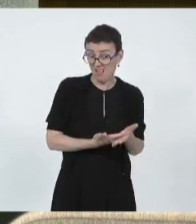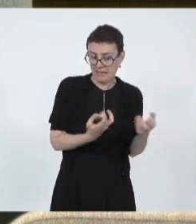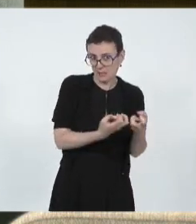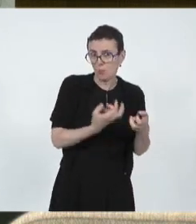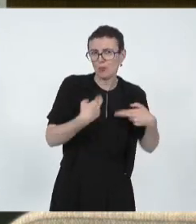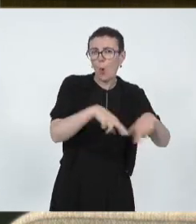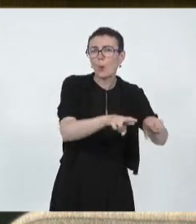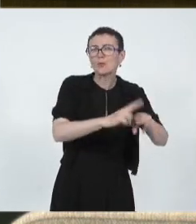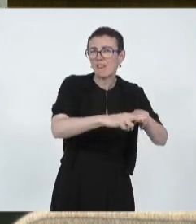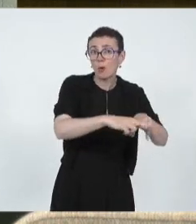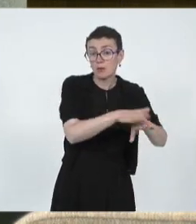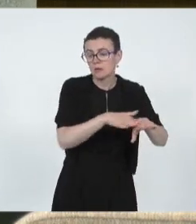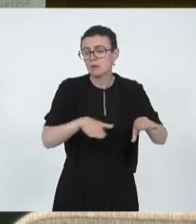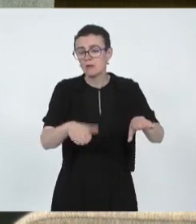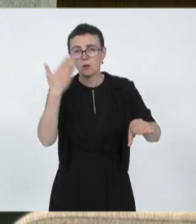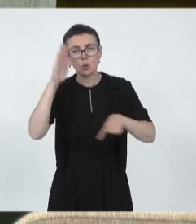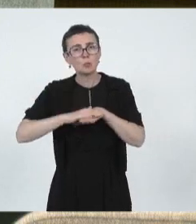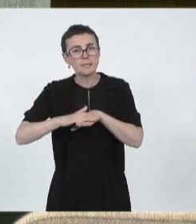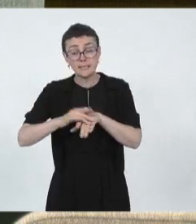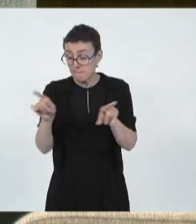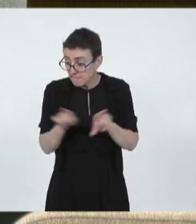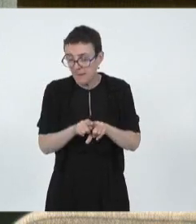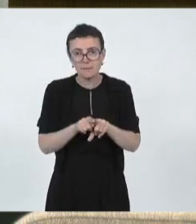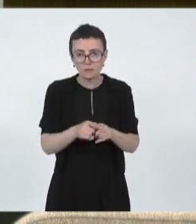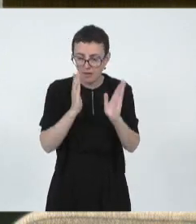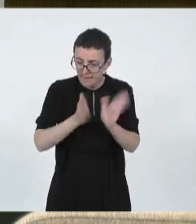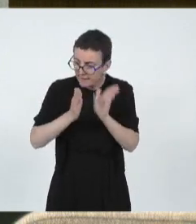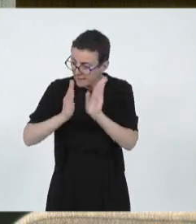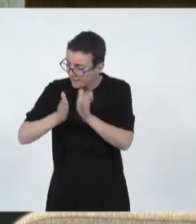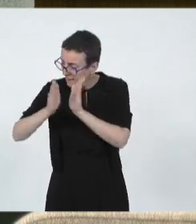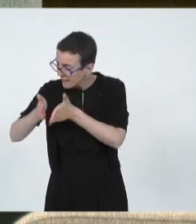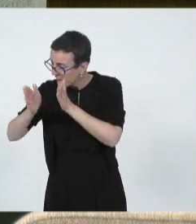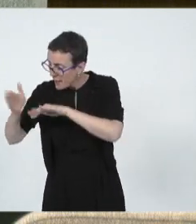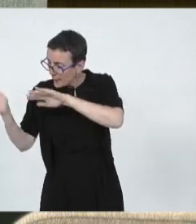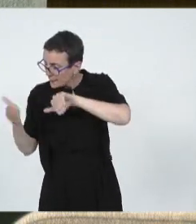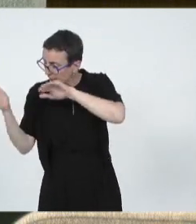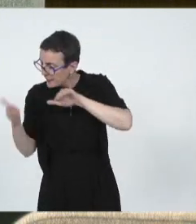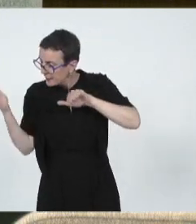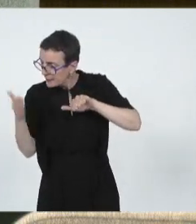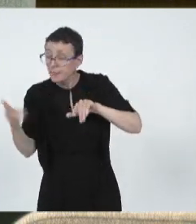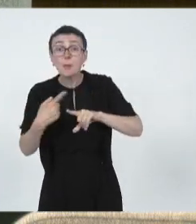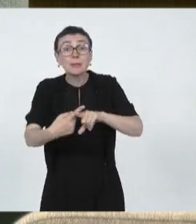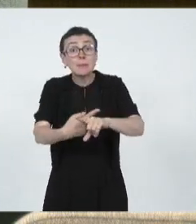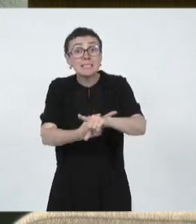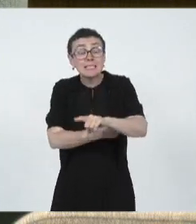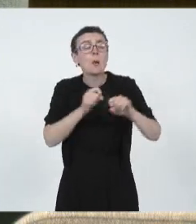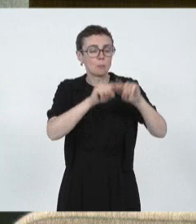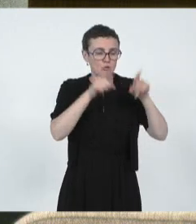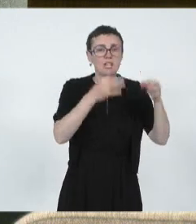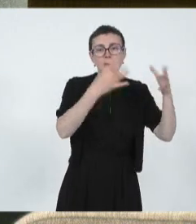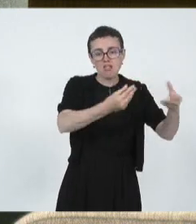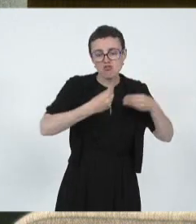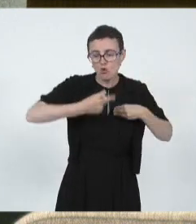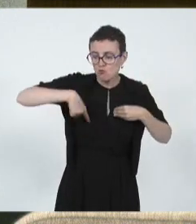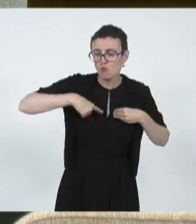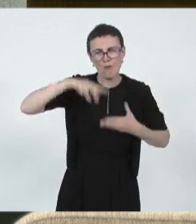à d'autres politiques. Et ce n'est que comme ça que le budget climatique pourra être un outil d'aide à la décision véritablement utile.